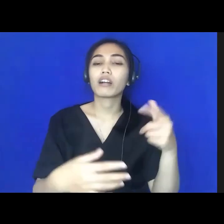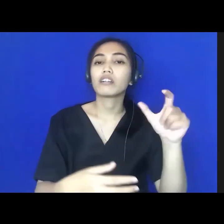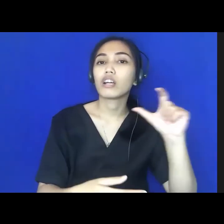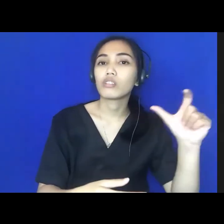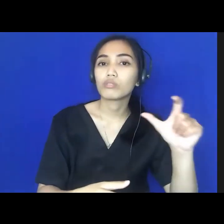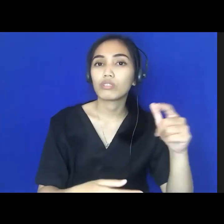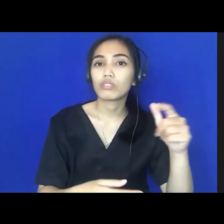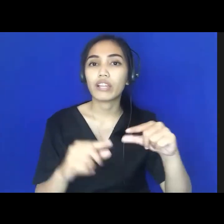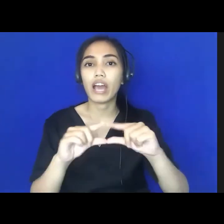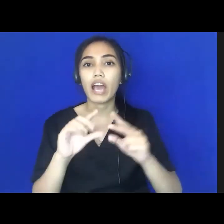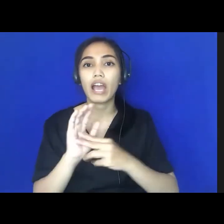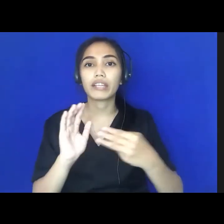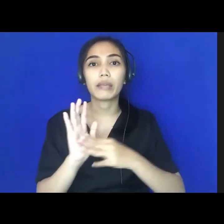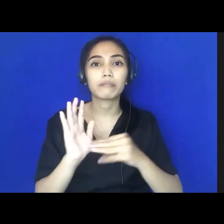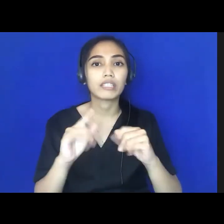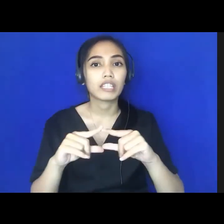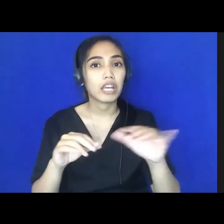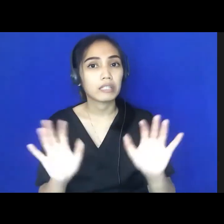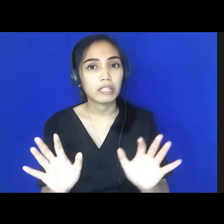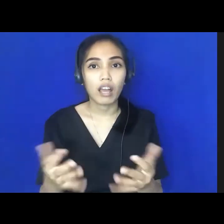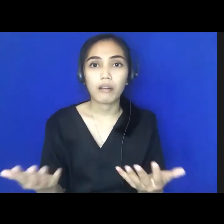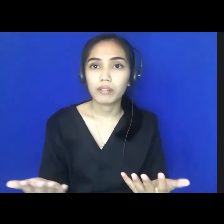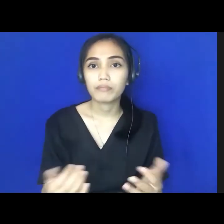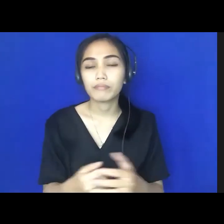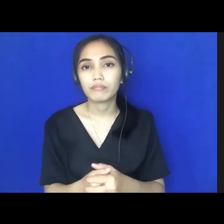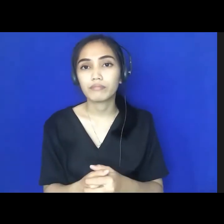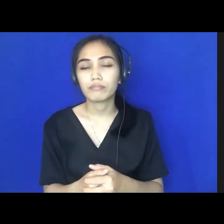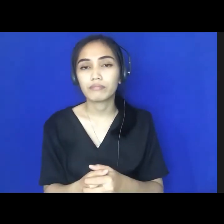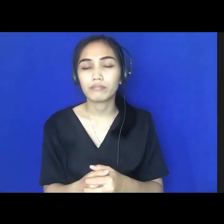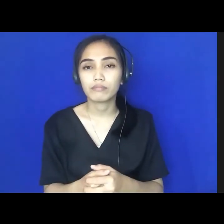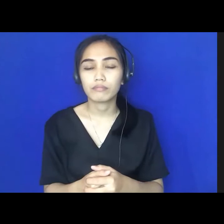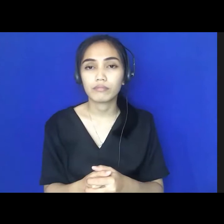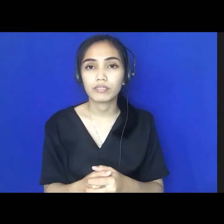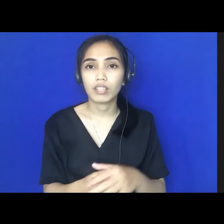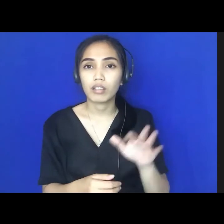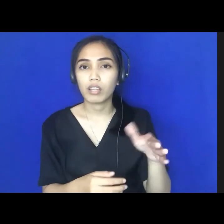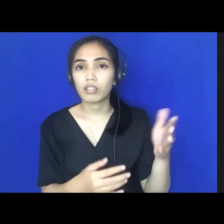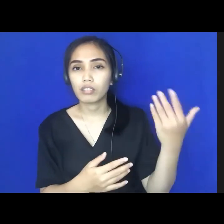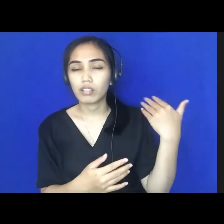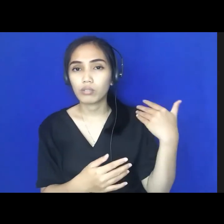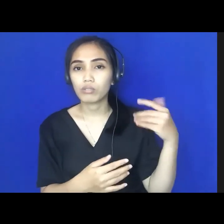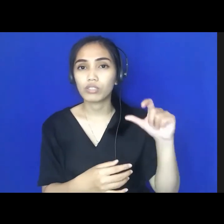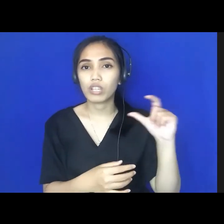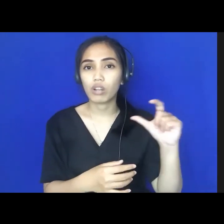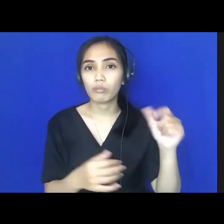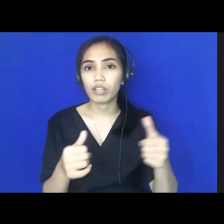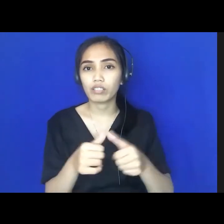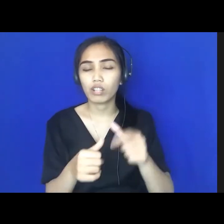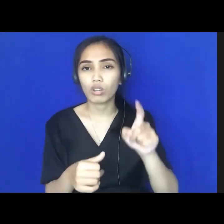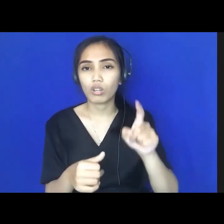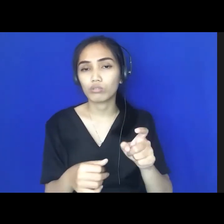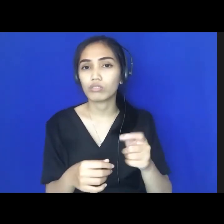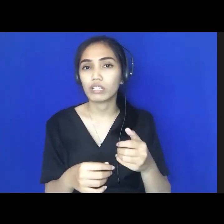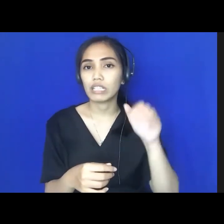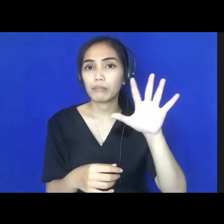ini anemia atau tidak. Karena ini menjadi hal yang sangat krusial tadi disampaikan oleh Pak Fasli bahwa calon pengantin itu